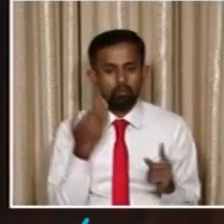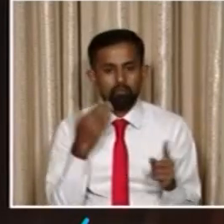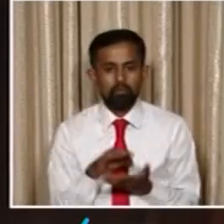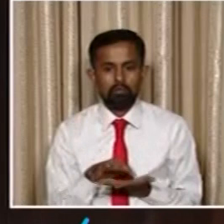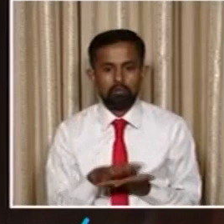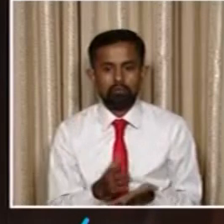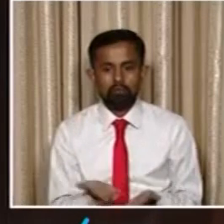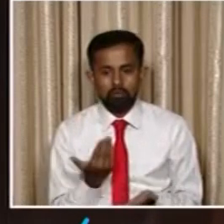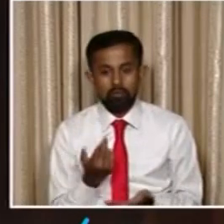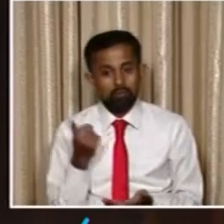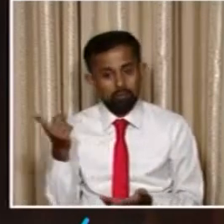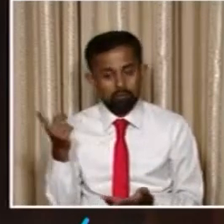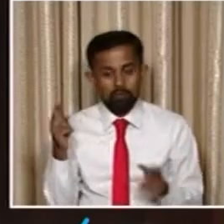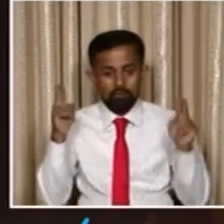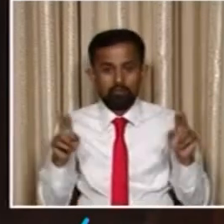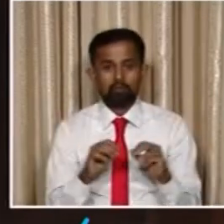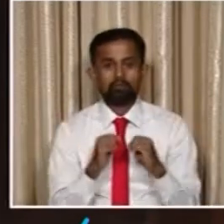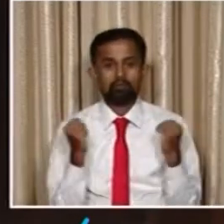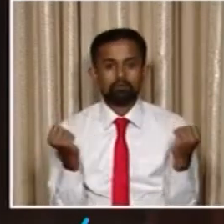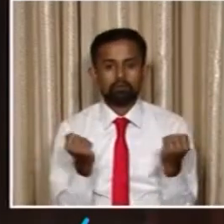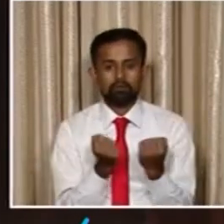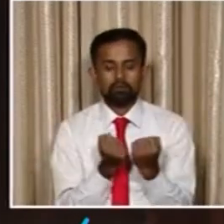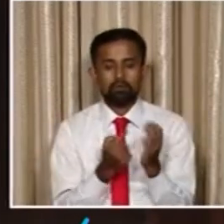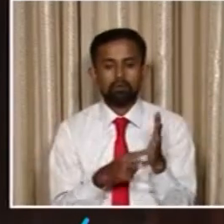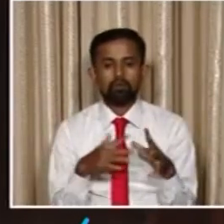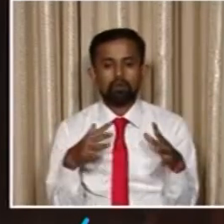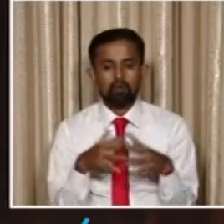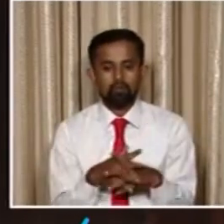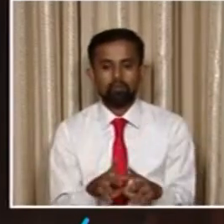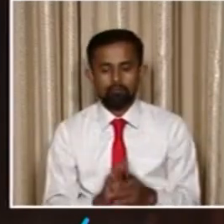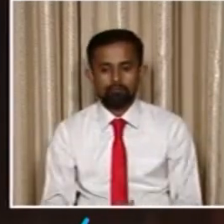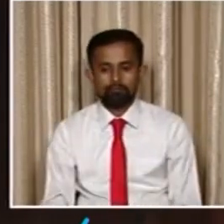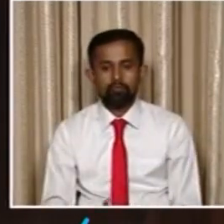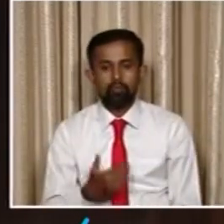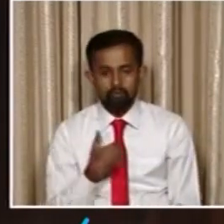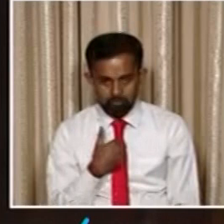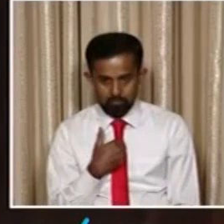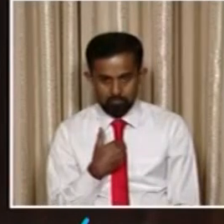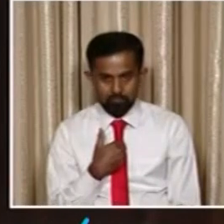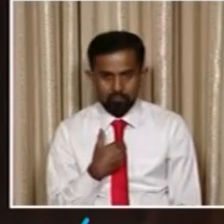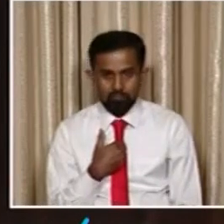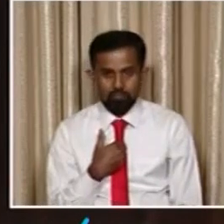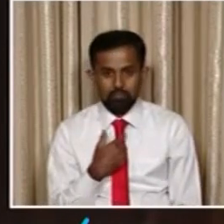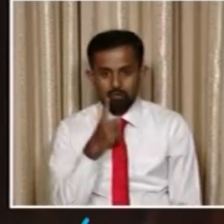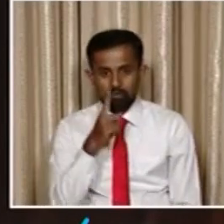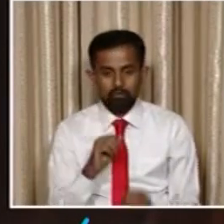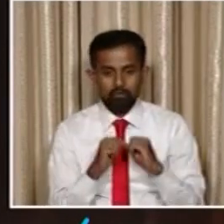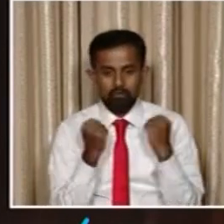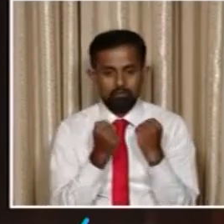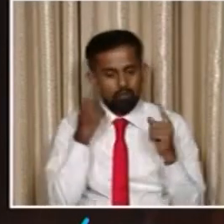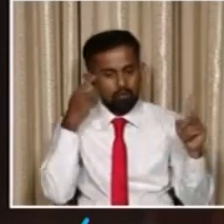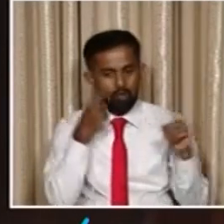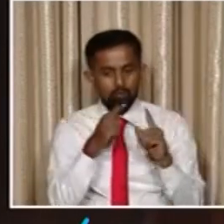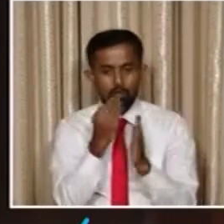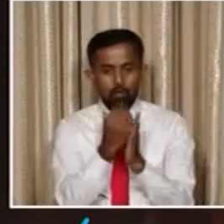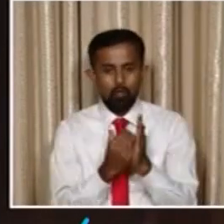තීන්දුවක් ගන්න ඒ ජාත්‍යන්තර සංගම්වල තියෙන නීති රීති වලට අනුකූලව. අපි යම් කිසි එක සංගමයක් ඉලක්ක කරගෙන ව්‍යවස්ථාව